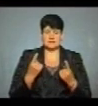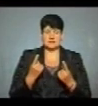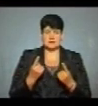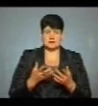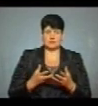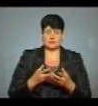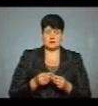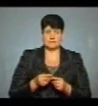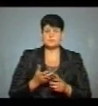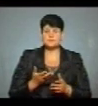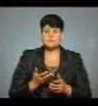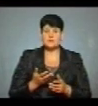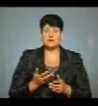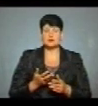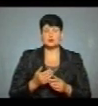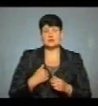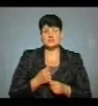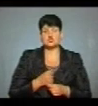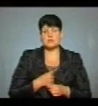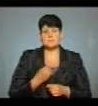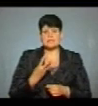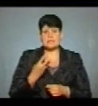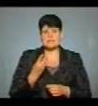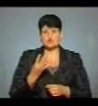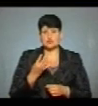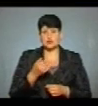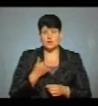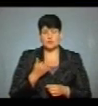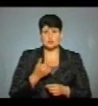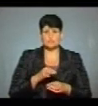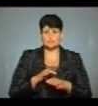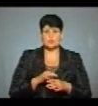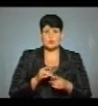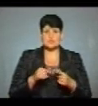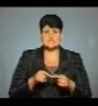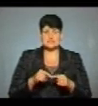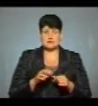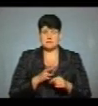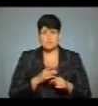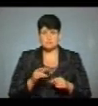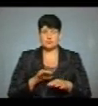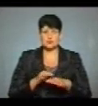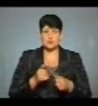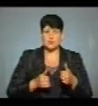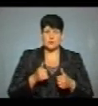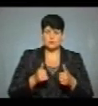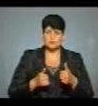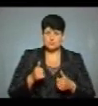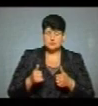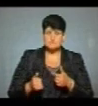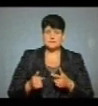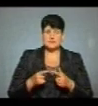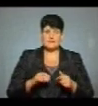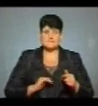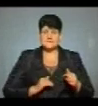на тариф. То ми, на жаль, 3-4 роки проходили організаційний період, потім проводили конкурси на підрядників і тільки